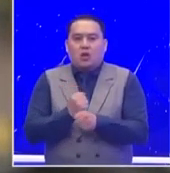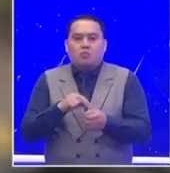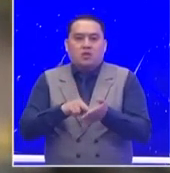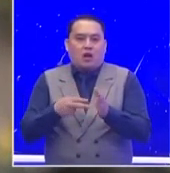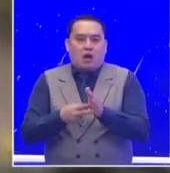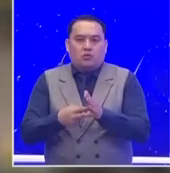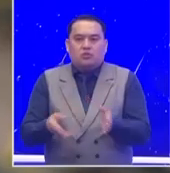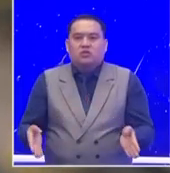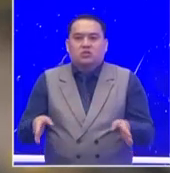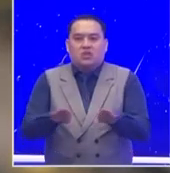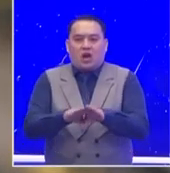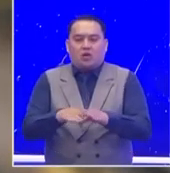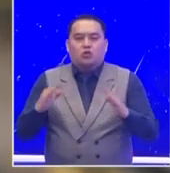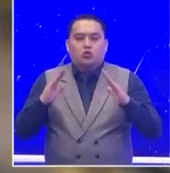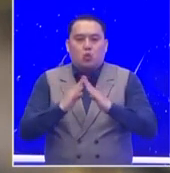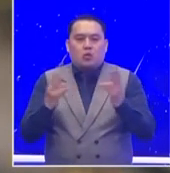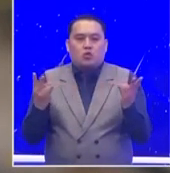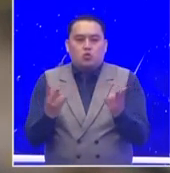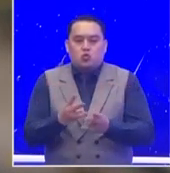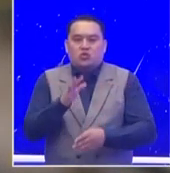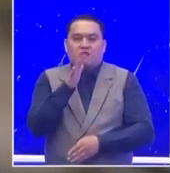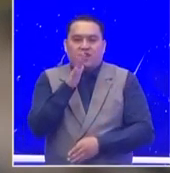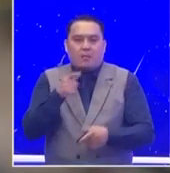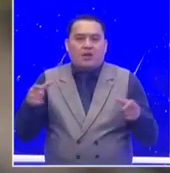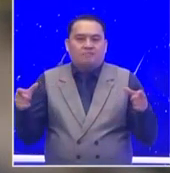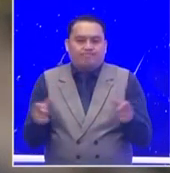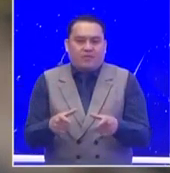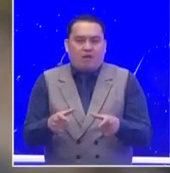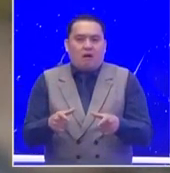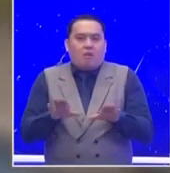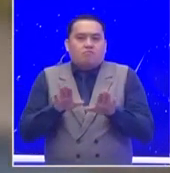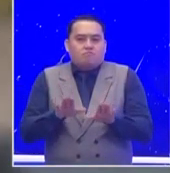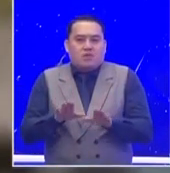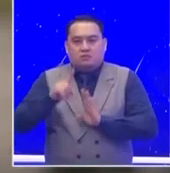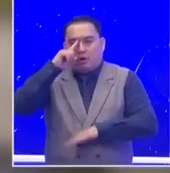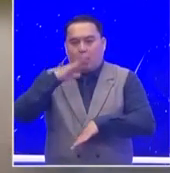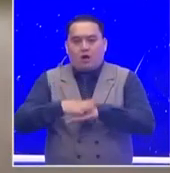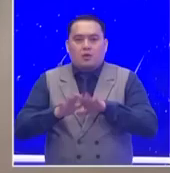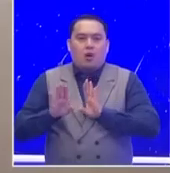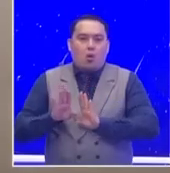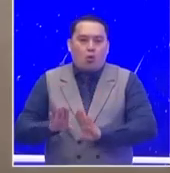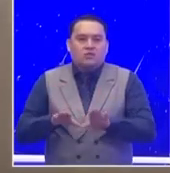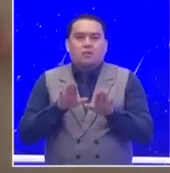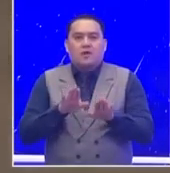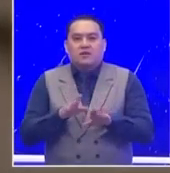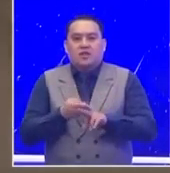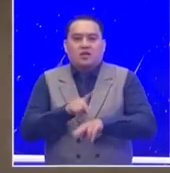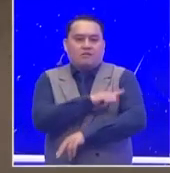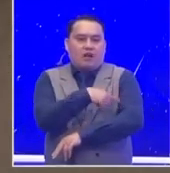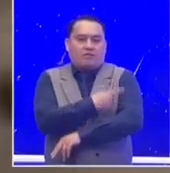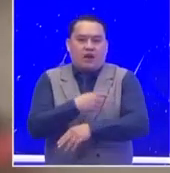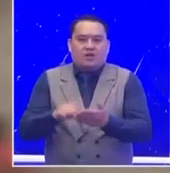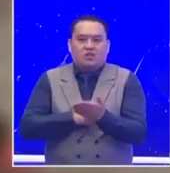плана по закрытию ЖК до неопределенного срока. На место уже выехали заместитель акима области Батыржан Байжуманов и